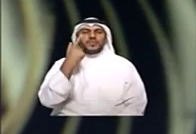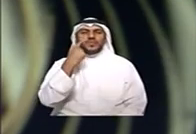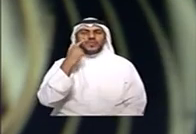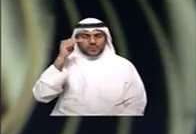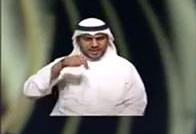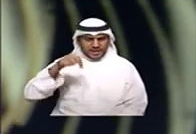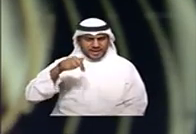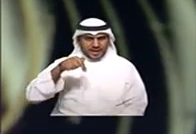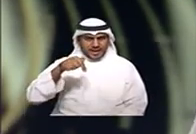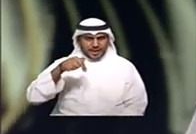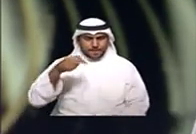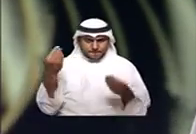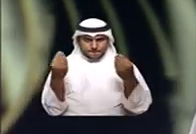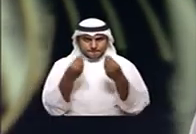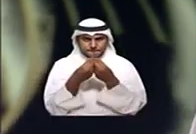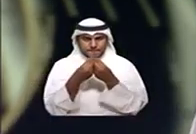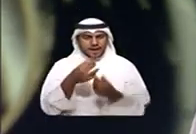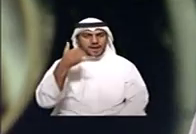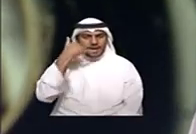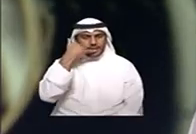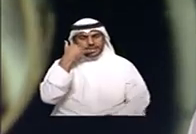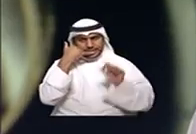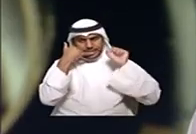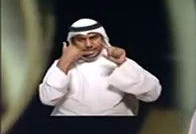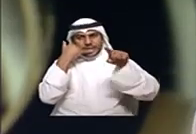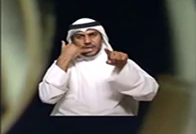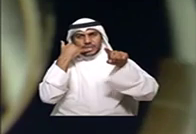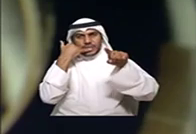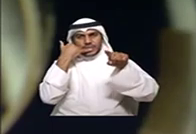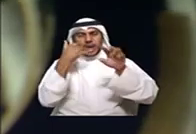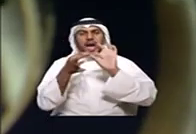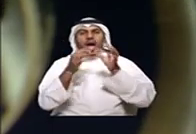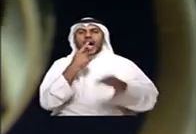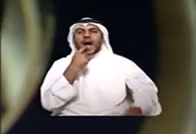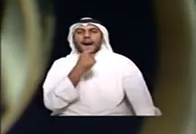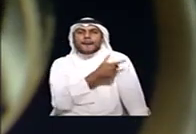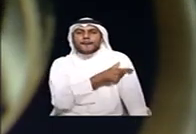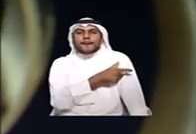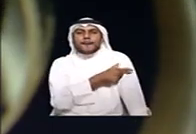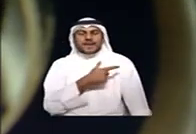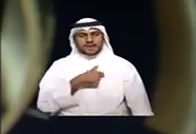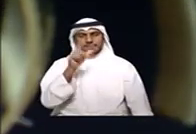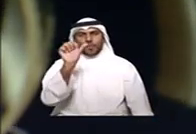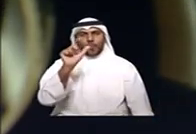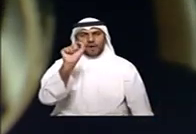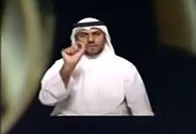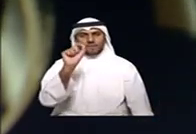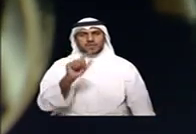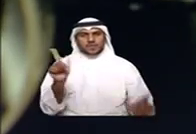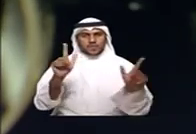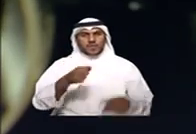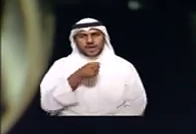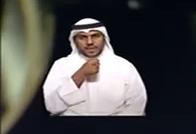هذه الجهود. ينضم إلينا على الهواء مباشرة من جمعية الهلال الأحمر الكويتية الزميل نواف الشراكي. نواف،